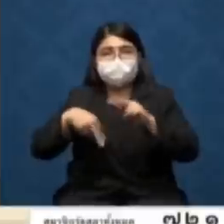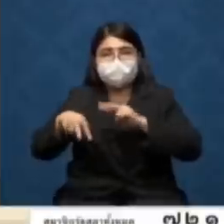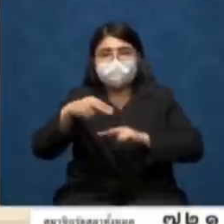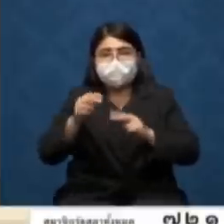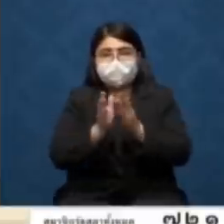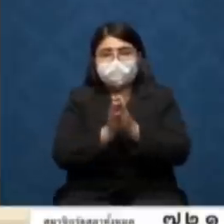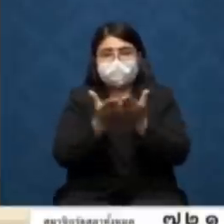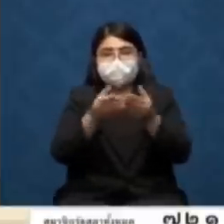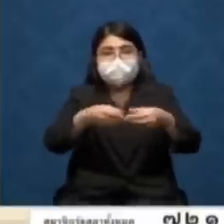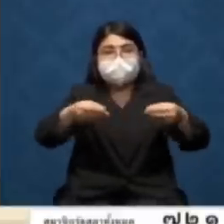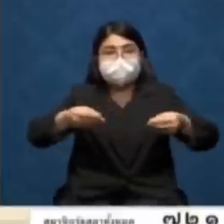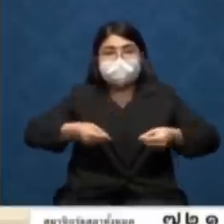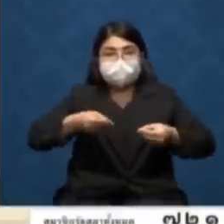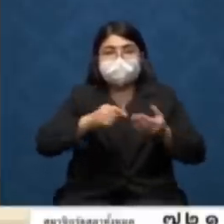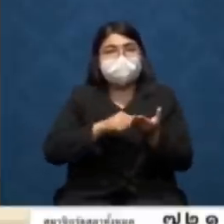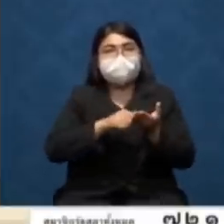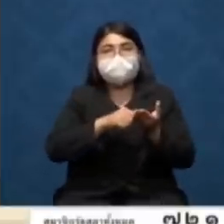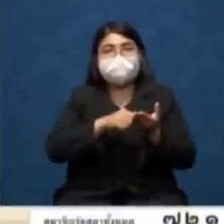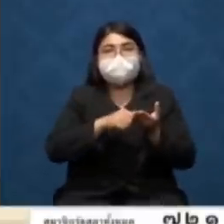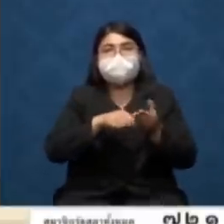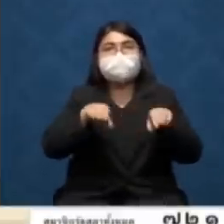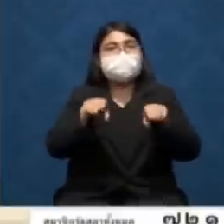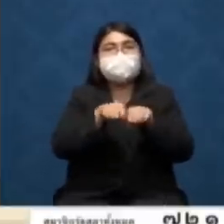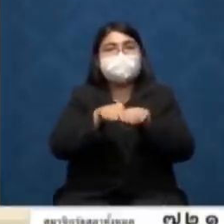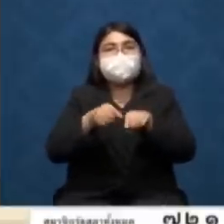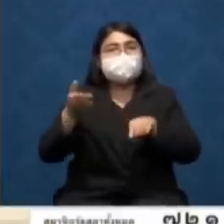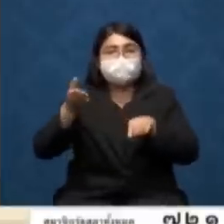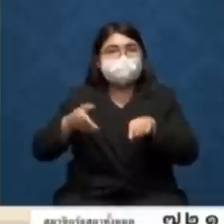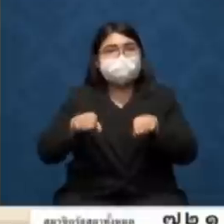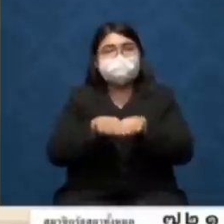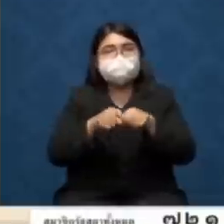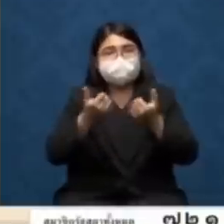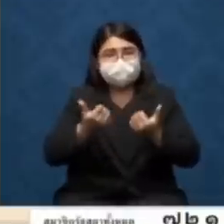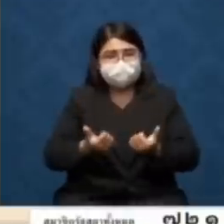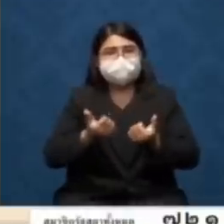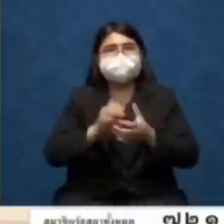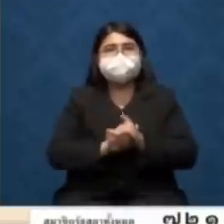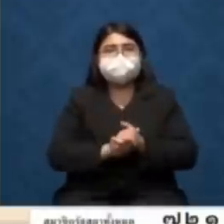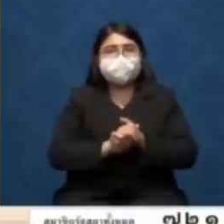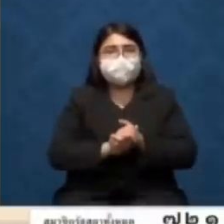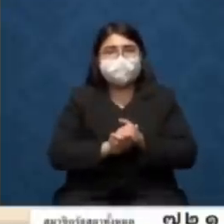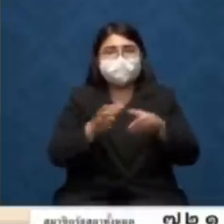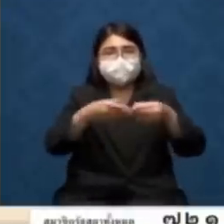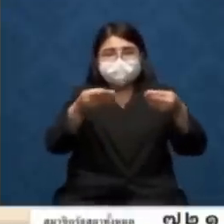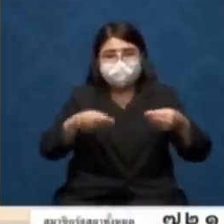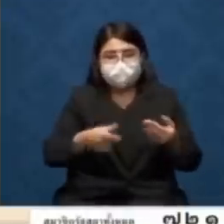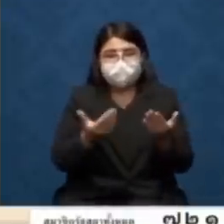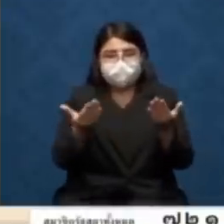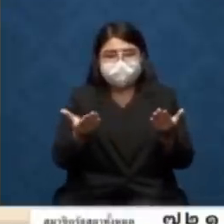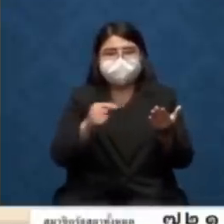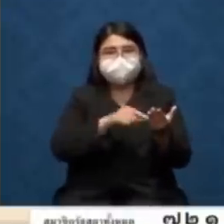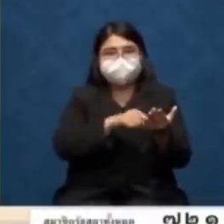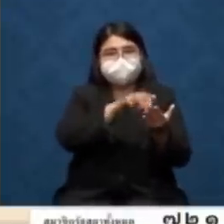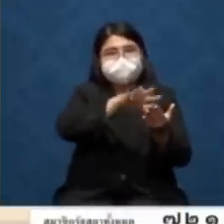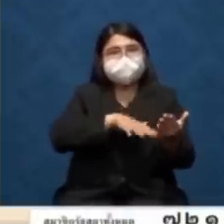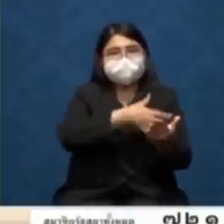มาครัครั้งนี้กเช่นเดยวกันครัสำนกวชาการทำรายงานนี้ขึ้นมาแล้วในรายงานก็จะมีตารางเปรยบเทียบครับว